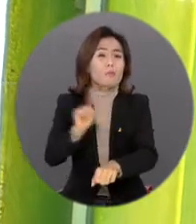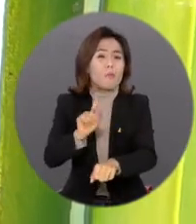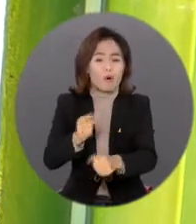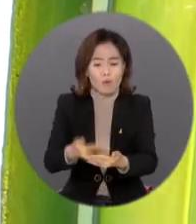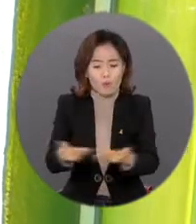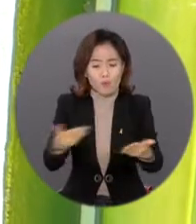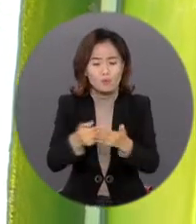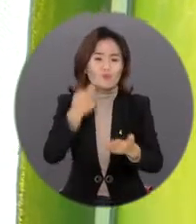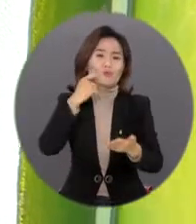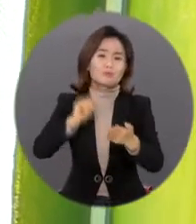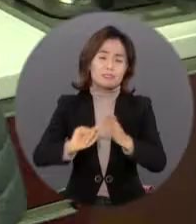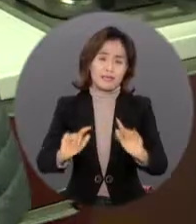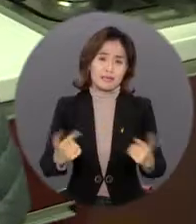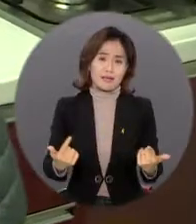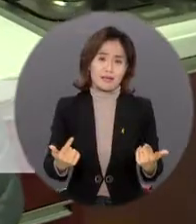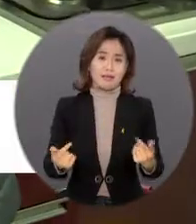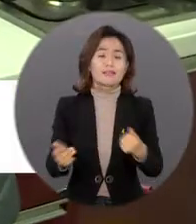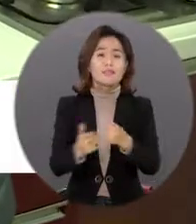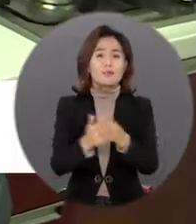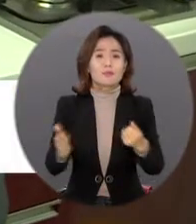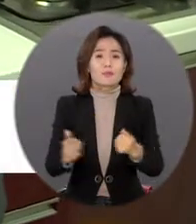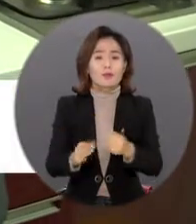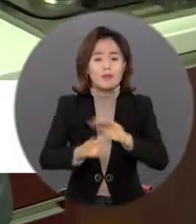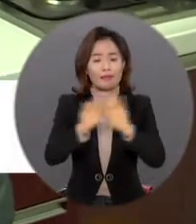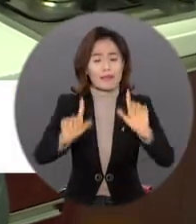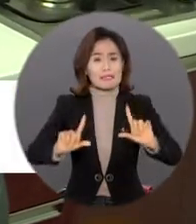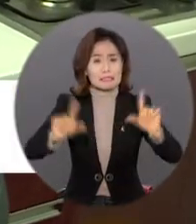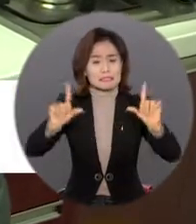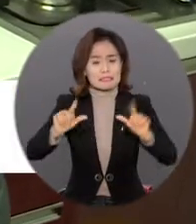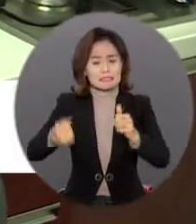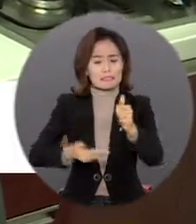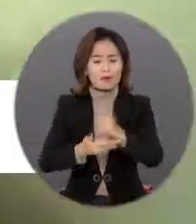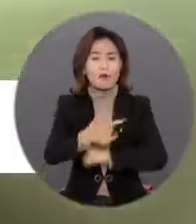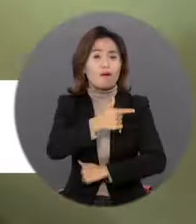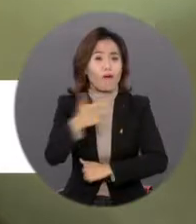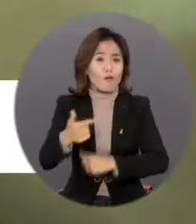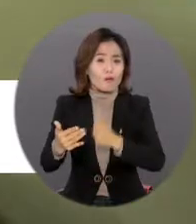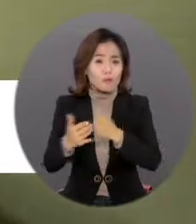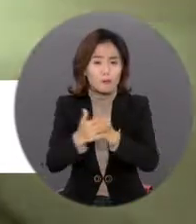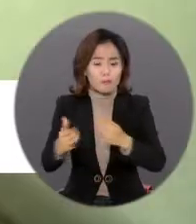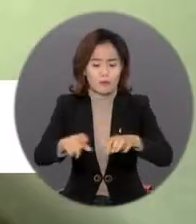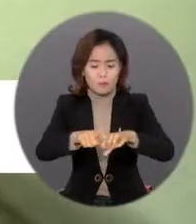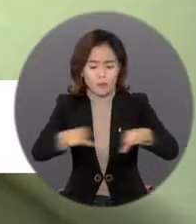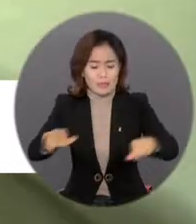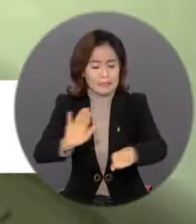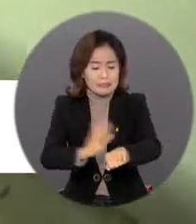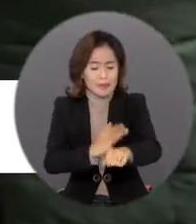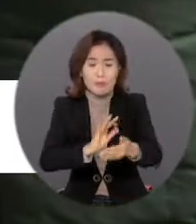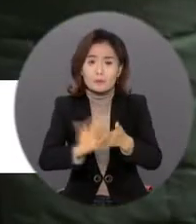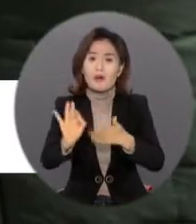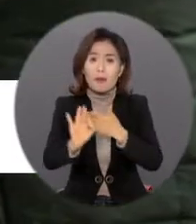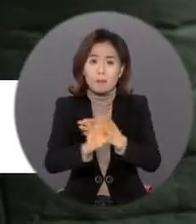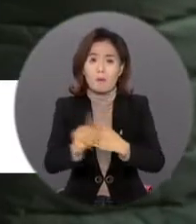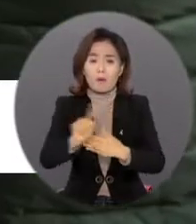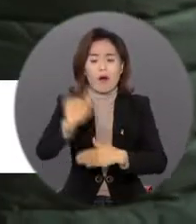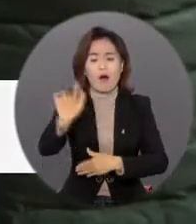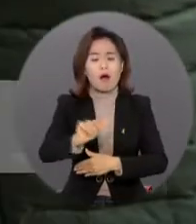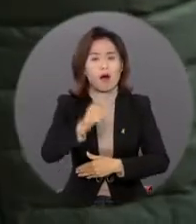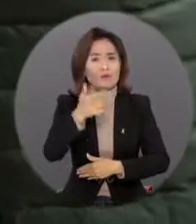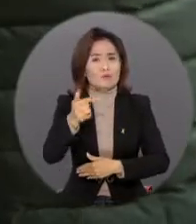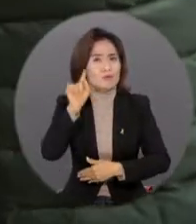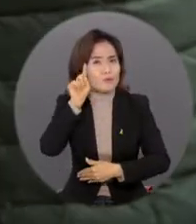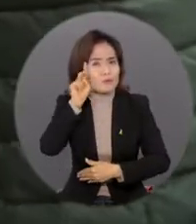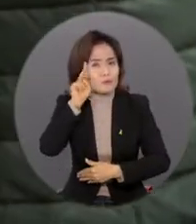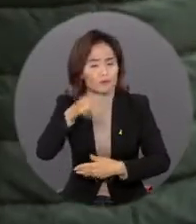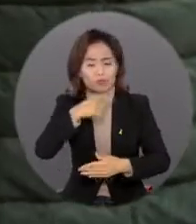공급이 안정적이지 않다는 것. 기상의 영향을 크게 받는 것은 물론 관로를 잘못 건드리기라도 하면 하루 이틀은